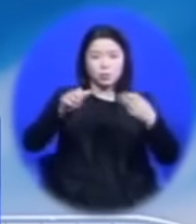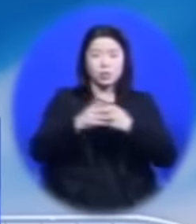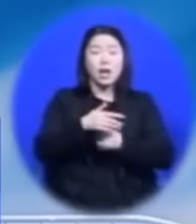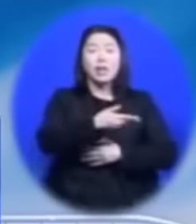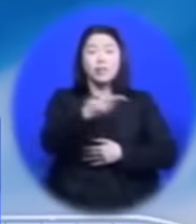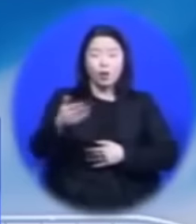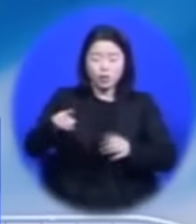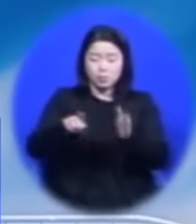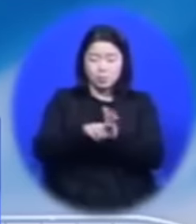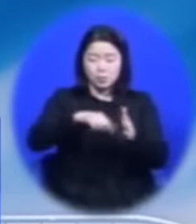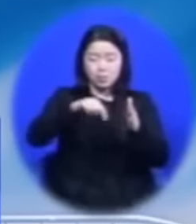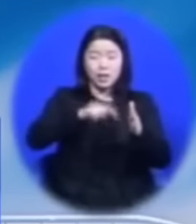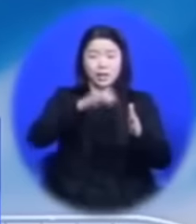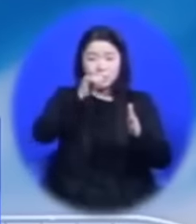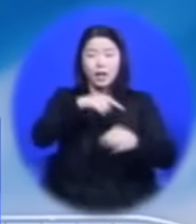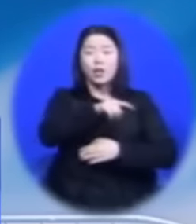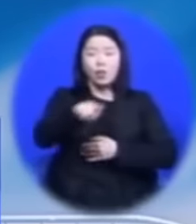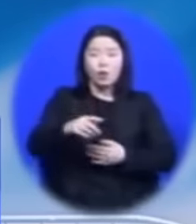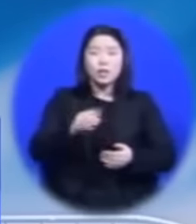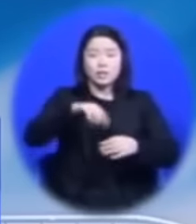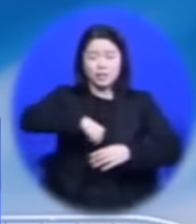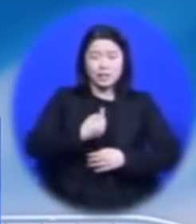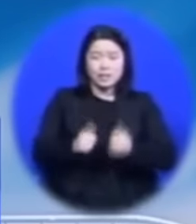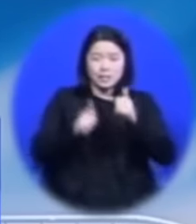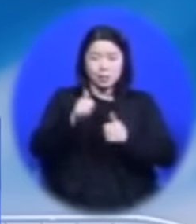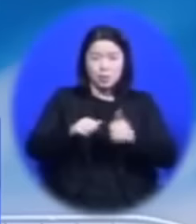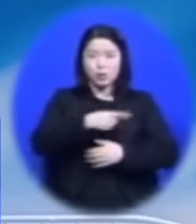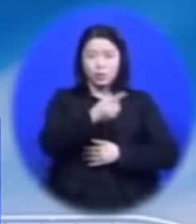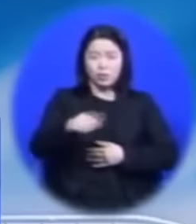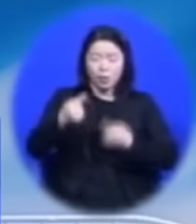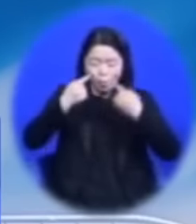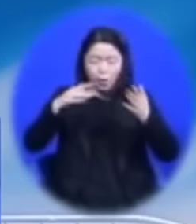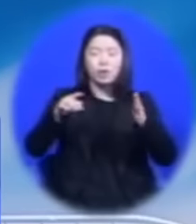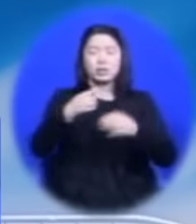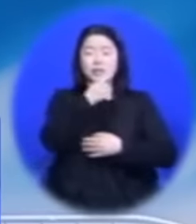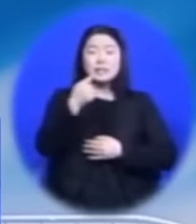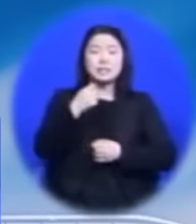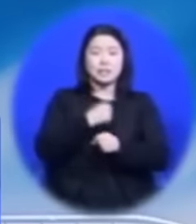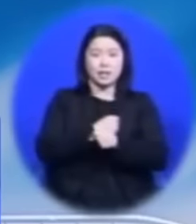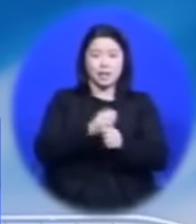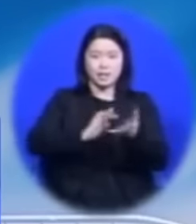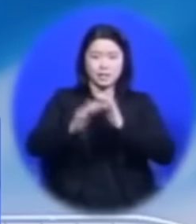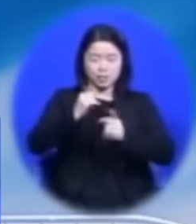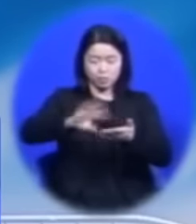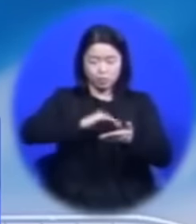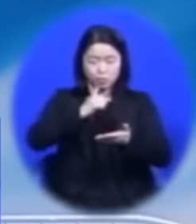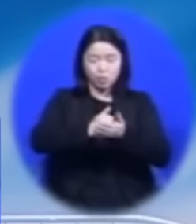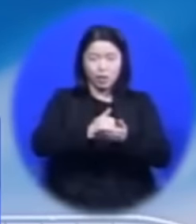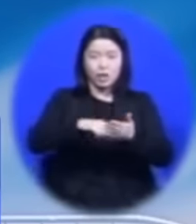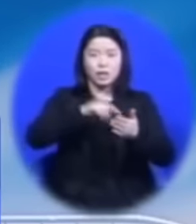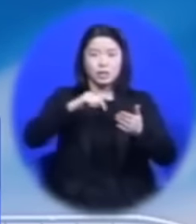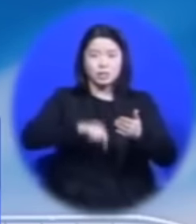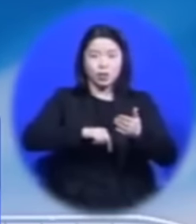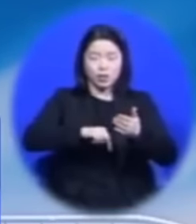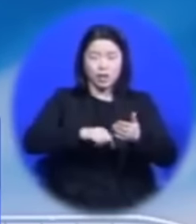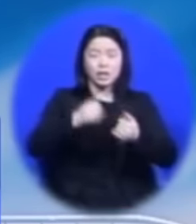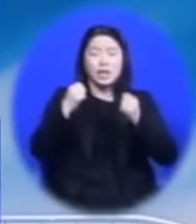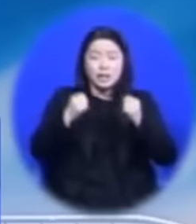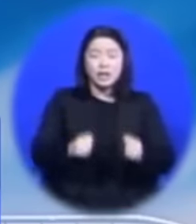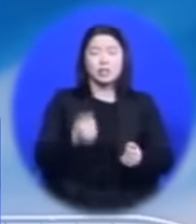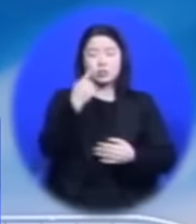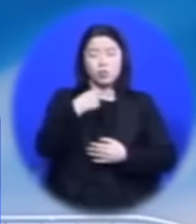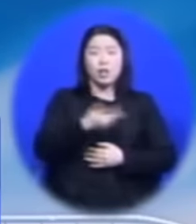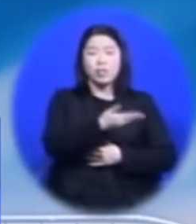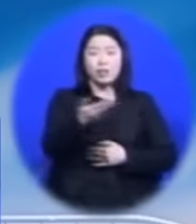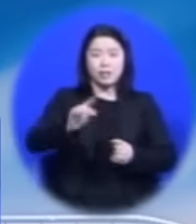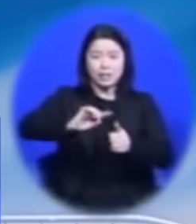너희 자신을 시험하고 너희 자신을 확증하라. 예수 그리스도께서 너희 안에 계신 줄을 너희가 스스로